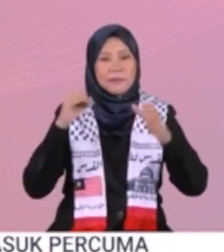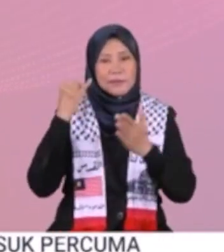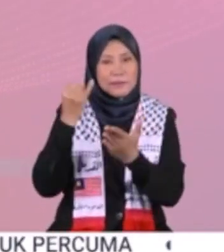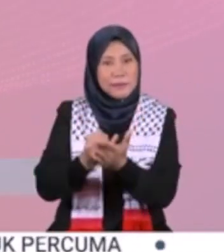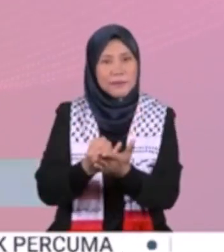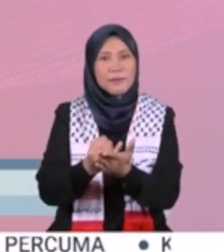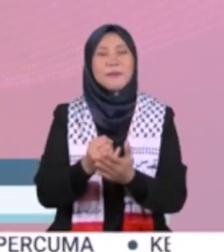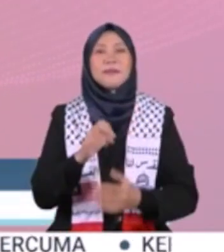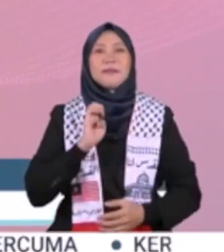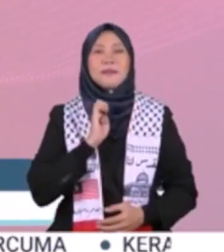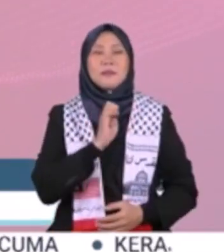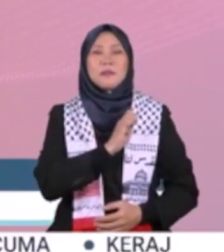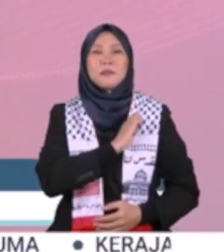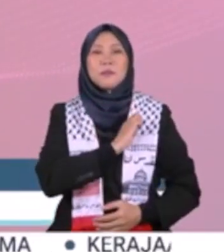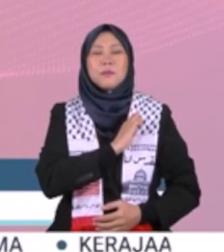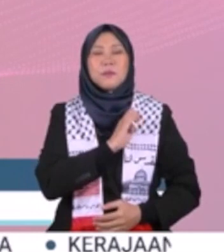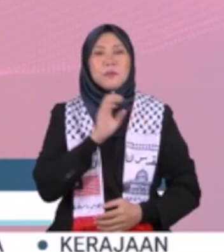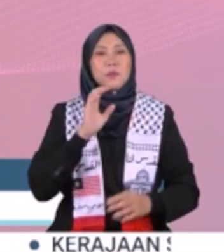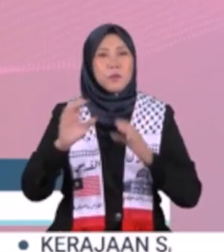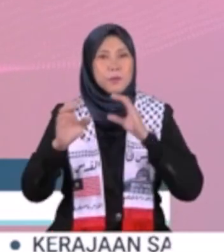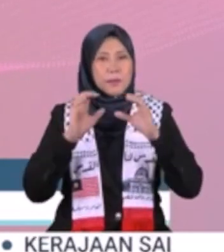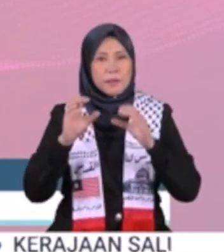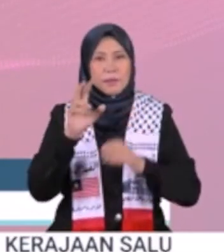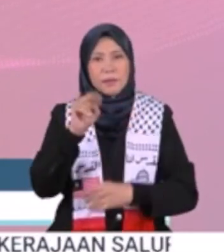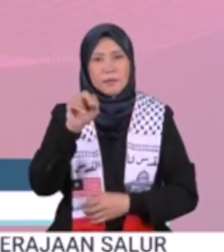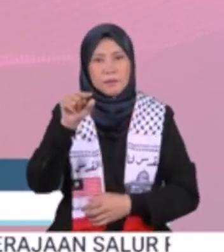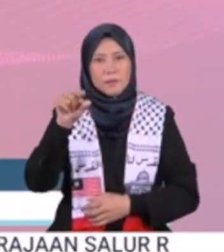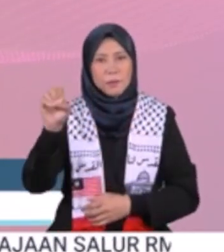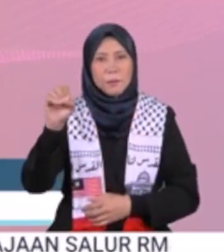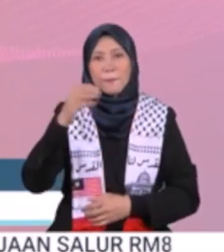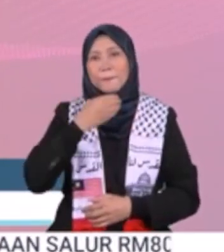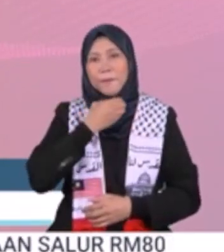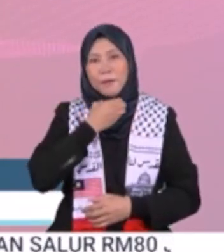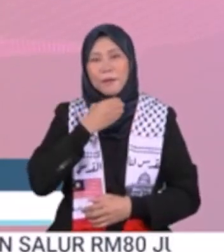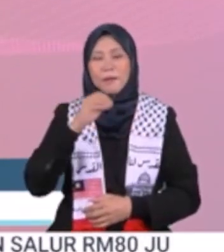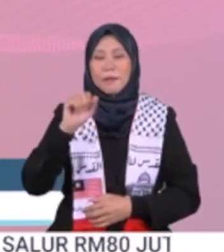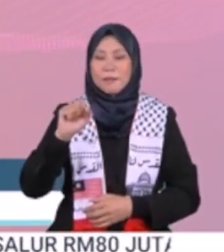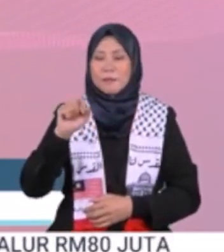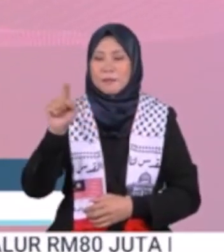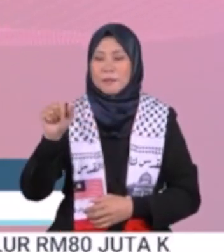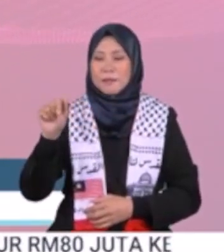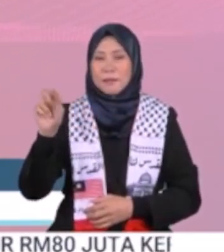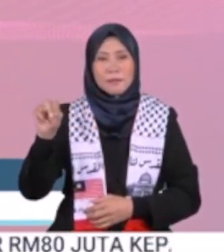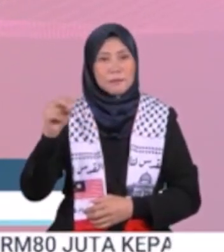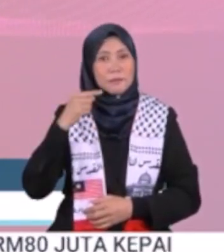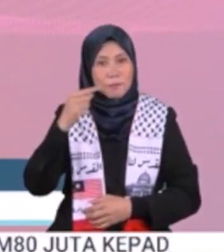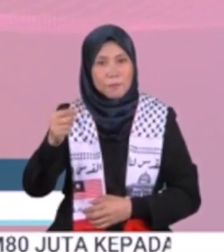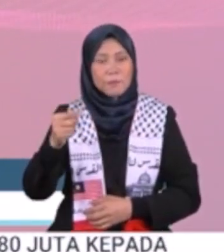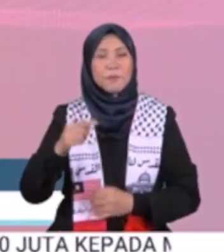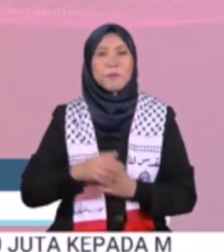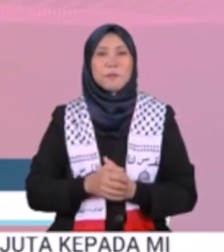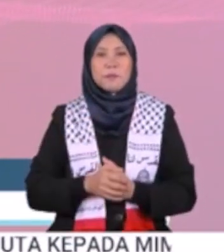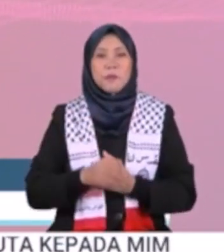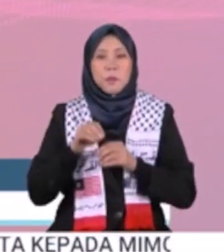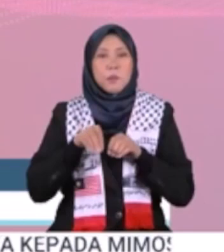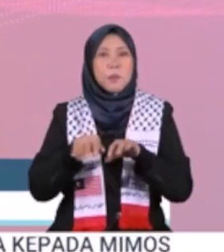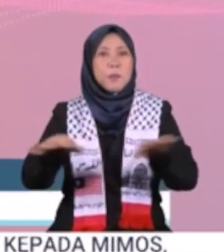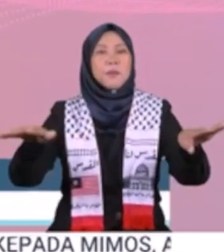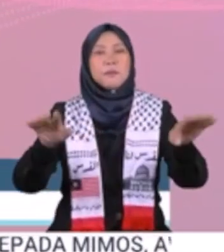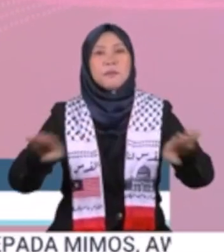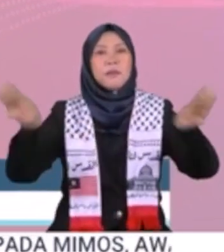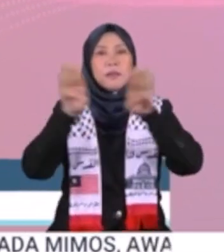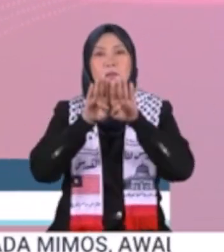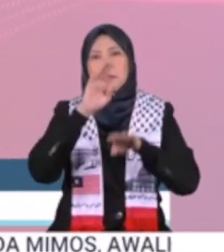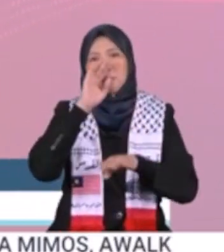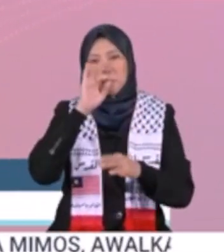jenayah exco komunikasi multimedia dan ngo perak Mohamad azlan Helmi berkata ia termasuk penyebaran berita palsu di